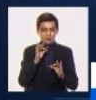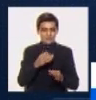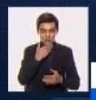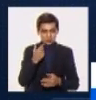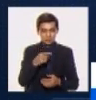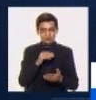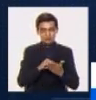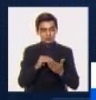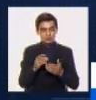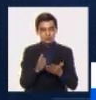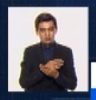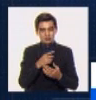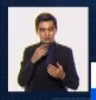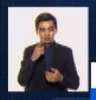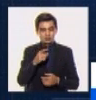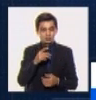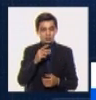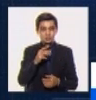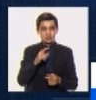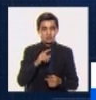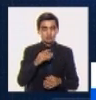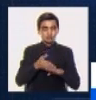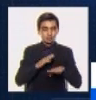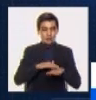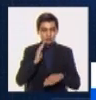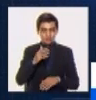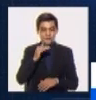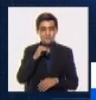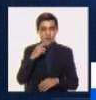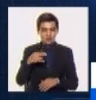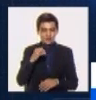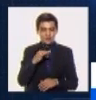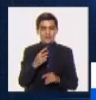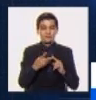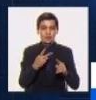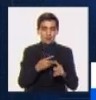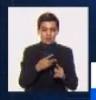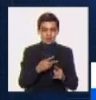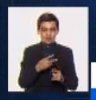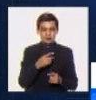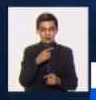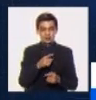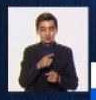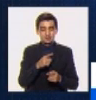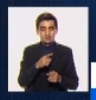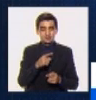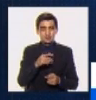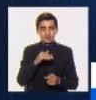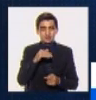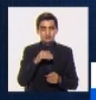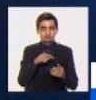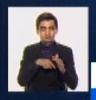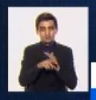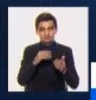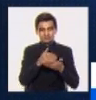будет означать рост нагрузки на ФОД. А второй вариант – это не менять ФОД, при